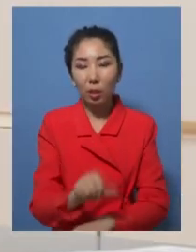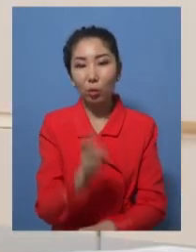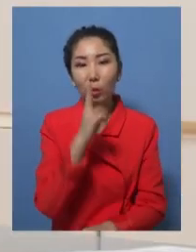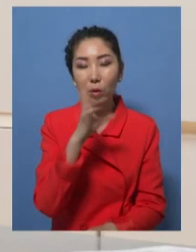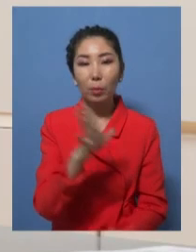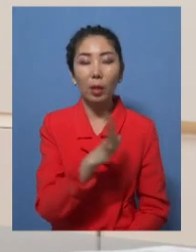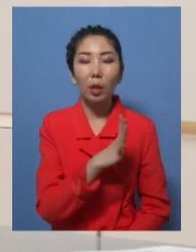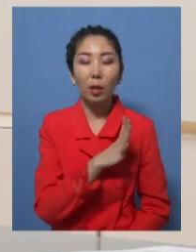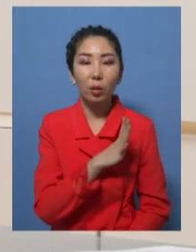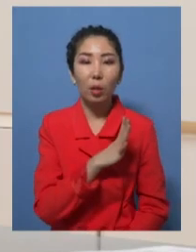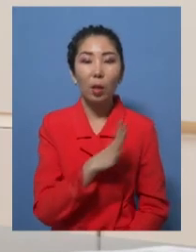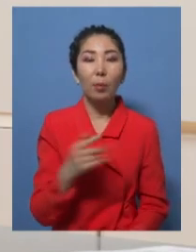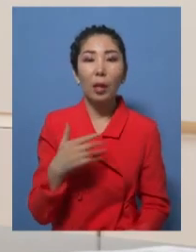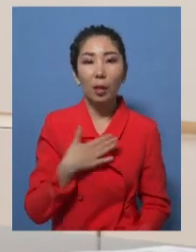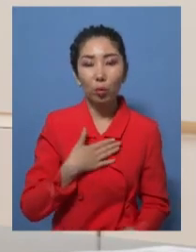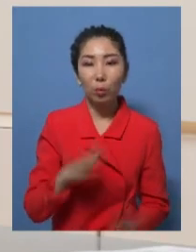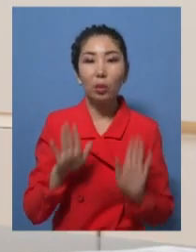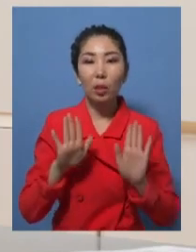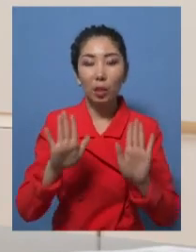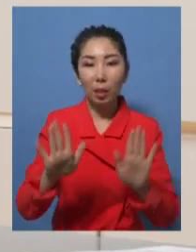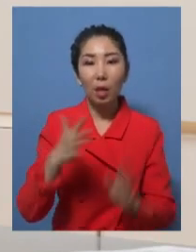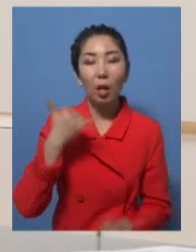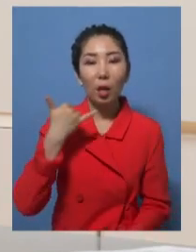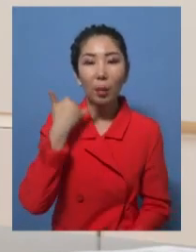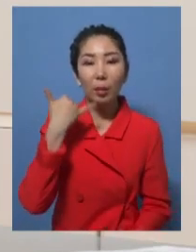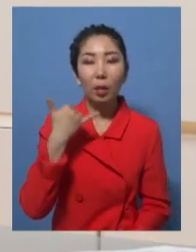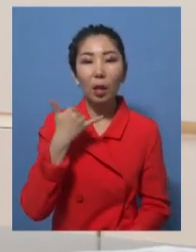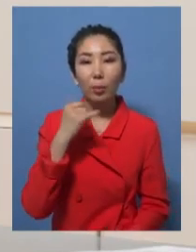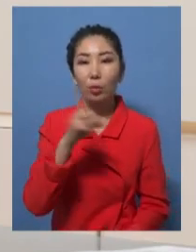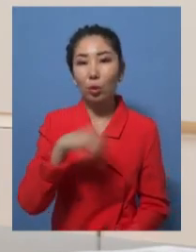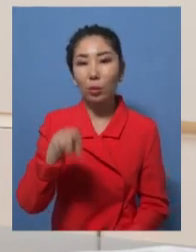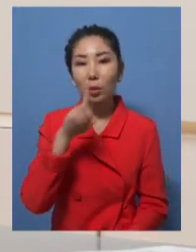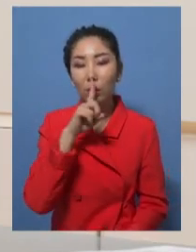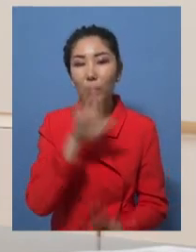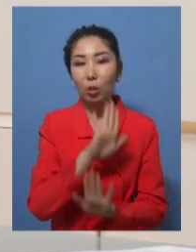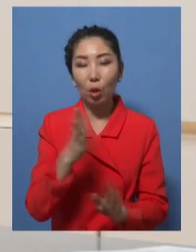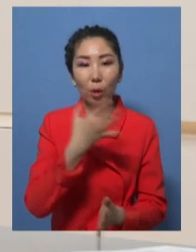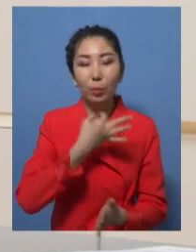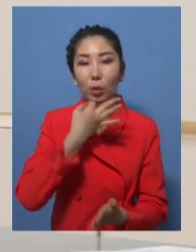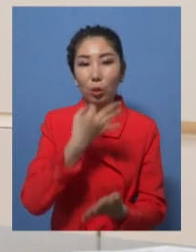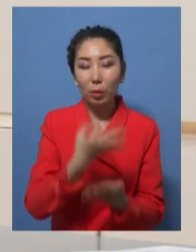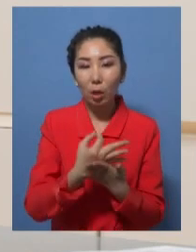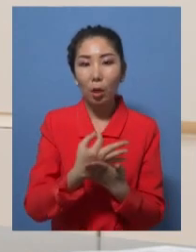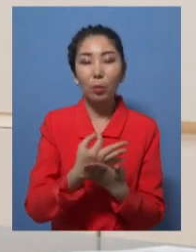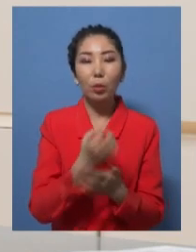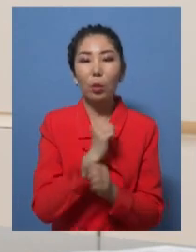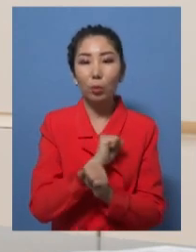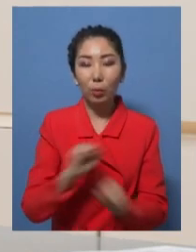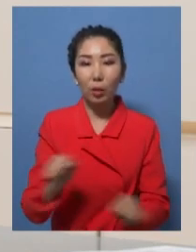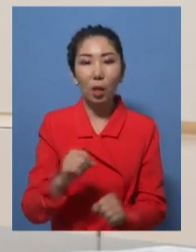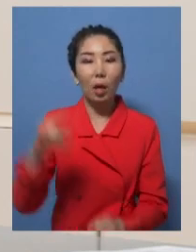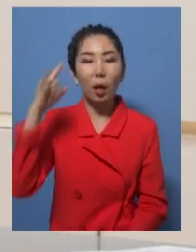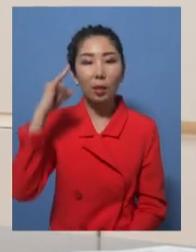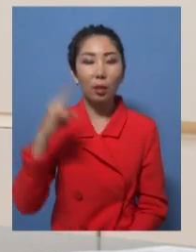тұрады, осындай номер деп маған тікелей хабарласады. Сосын мен айтамын, ондай номерлерді алмаңыз мүлдем, жауап бермеңіз, жауап беріп қалған жағдайдың өзінде де қазақша